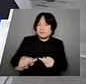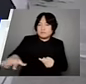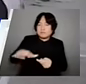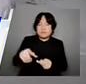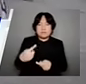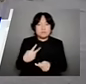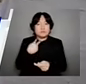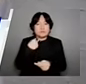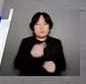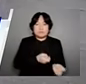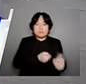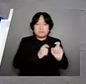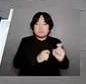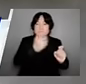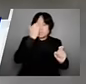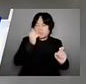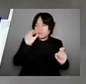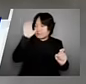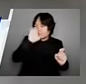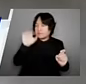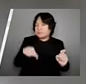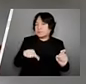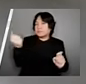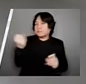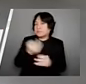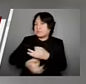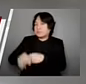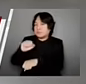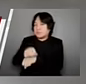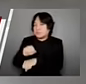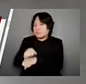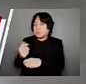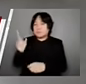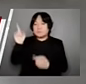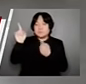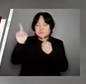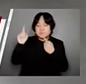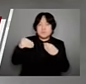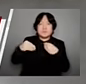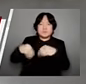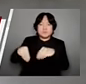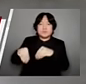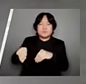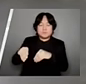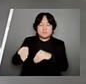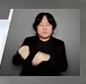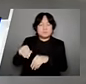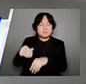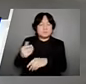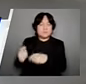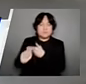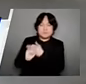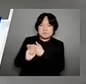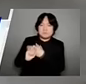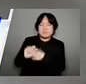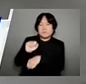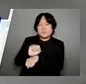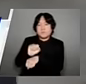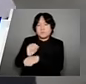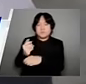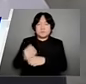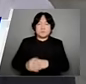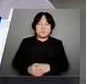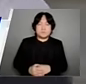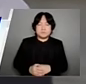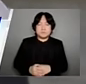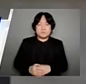ng ibang pagkakakitaan. Trabaho po ako sa shop. Yung ibang mga ngawil po talagang wala.